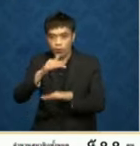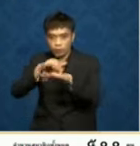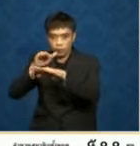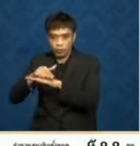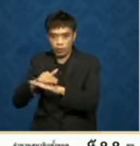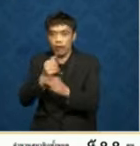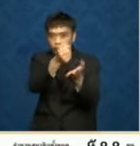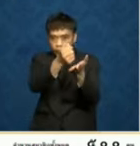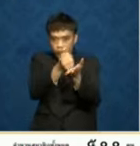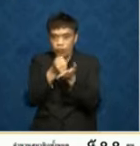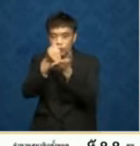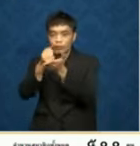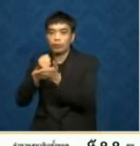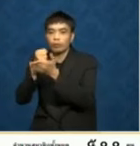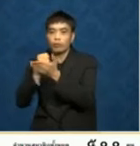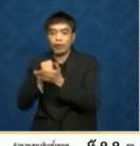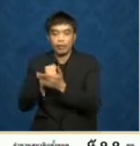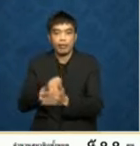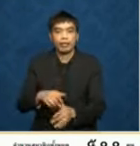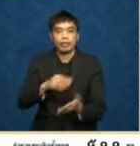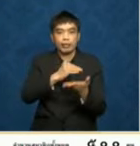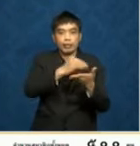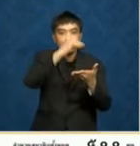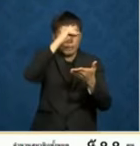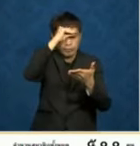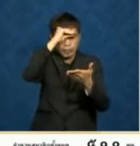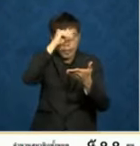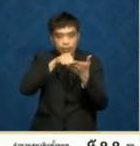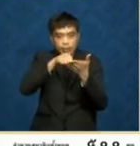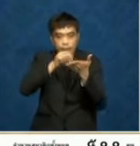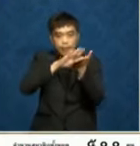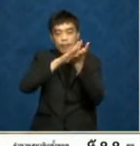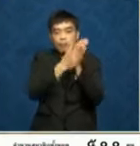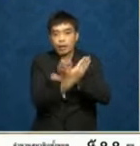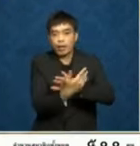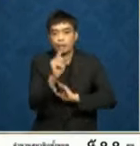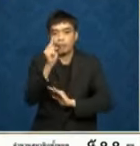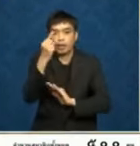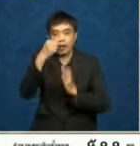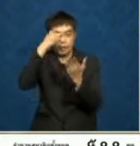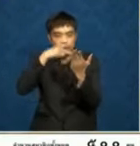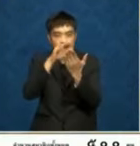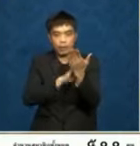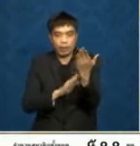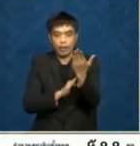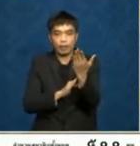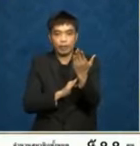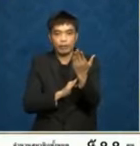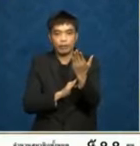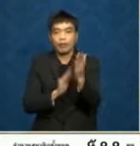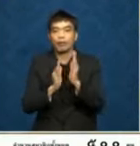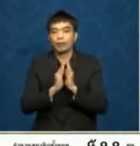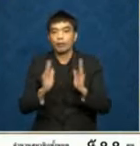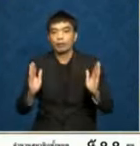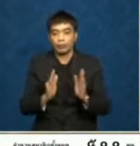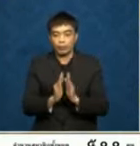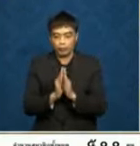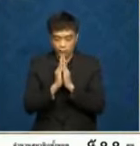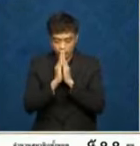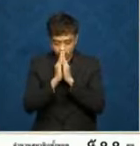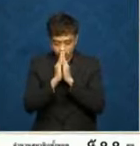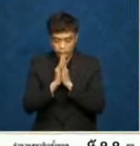มาช่วยกันปะติวัตรการศึกษาเพื่อแก้ปัญหาประเทศไทยไปพ้มๆกันกลขอบคุธรมธานครับ